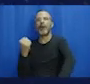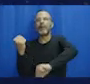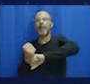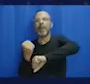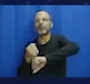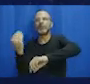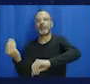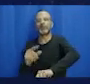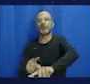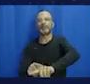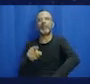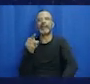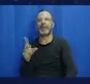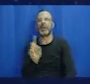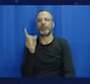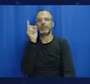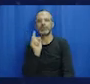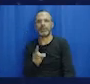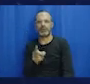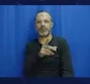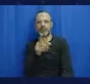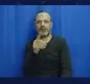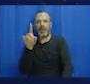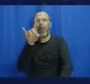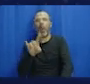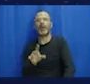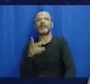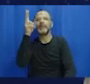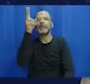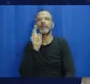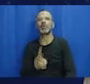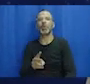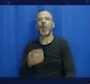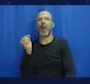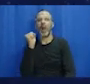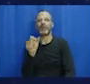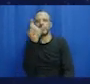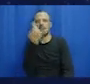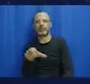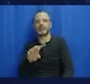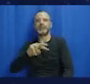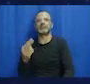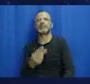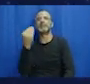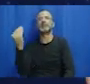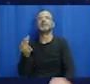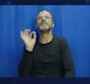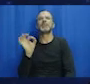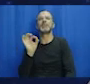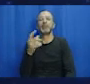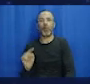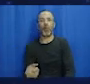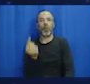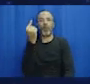سياسة معينة هي أصلا ليست بحاجة إلى هذه القوانين، حتى هي تستطيع فرض عليك سياسة الأمر الواقع، وهذا اللي